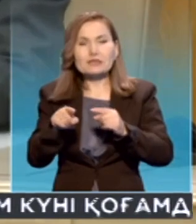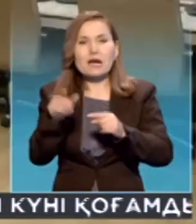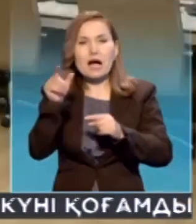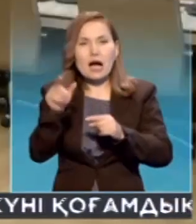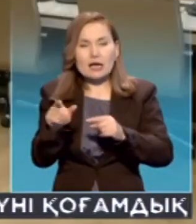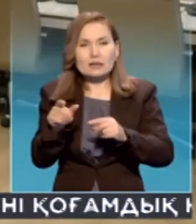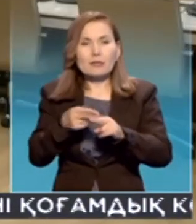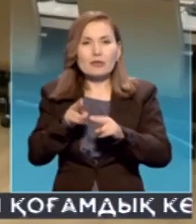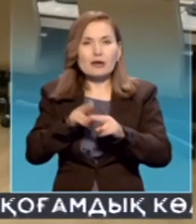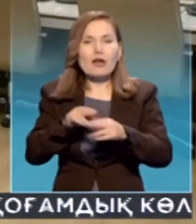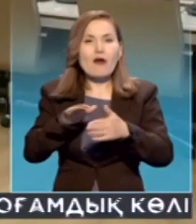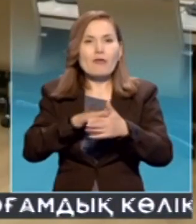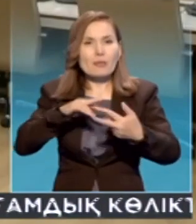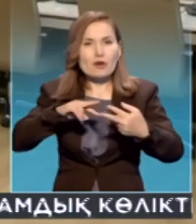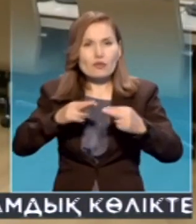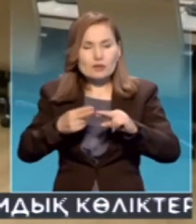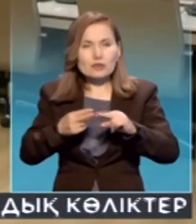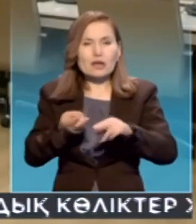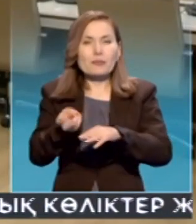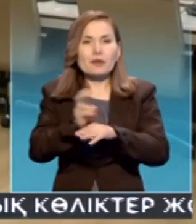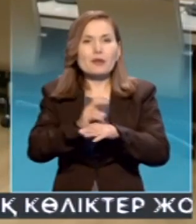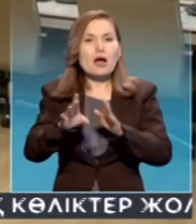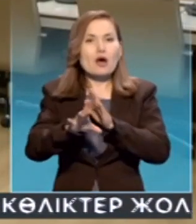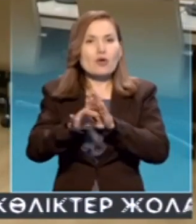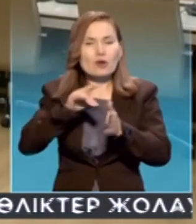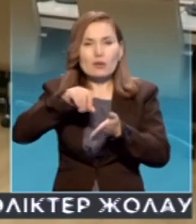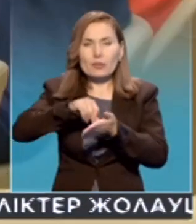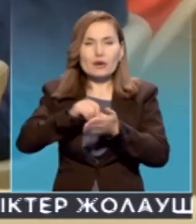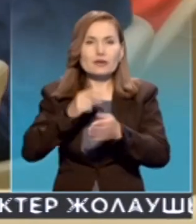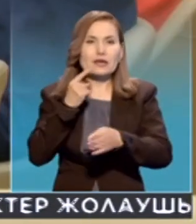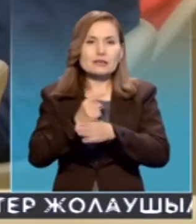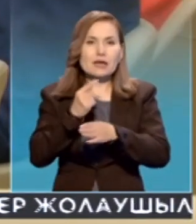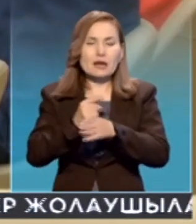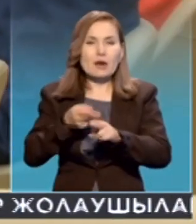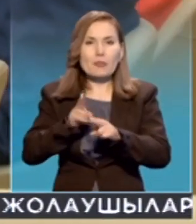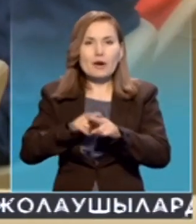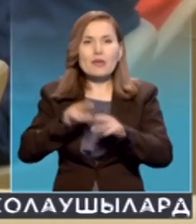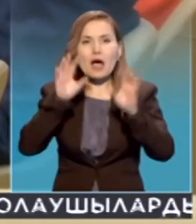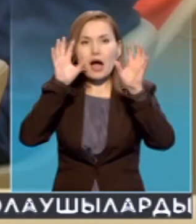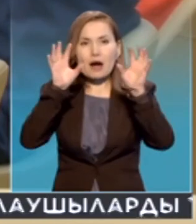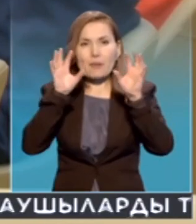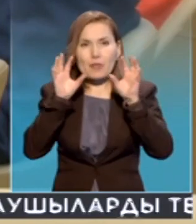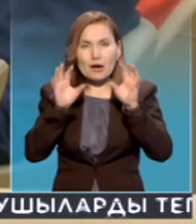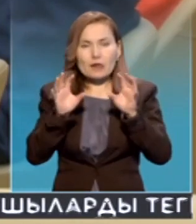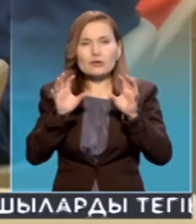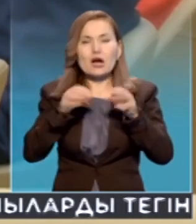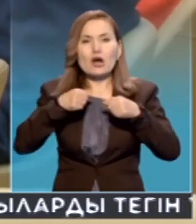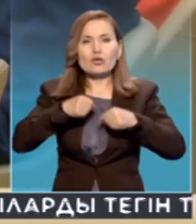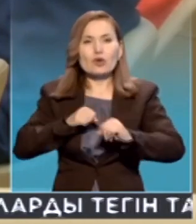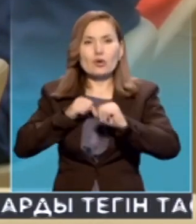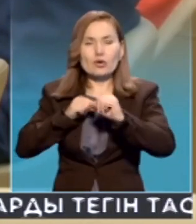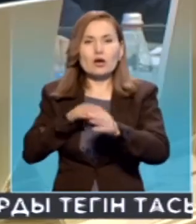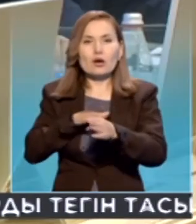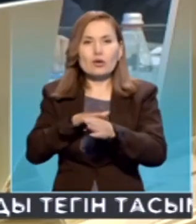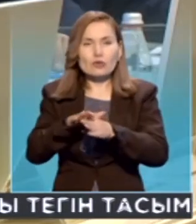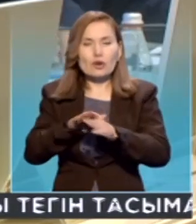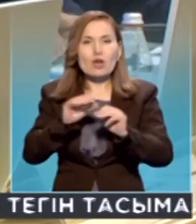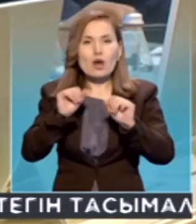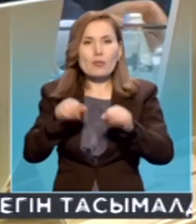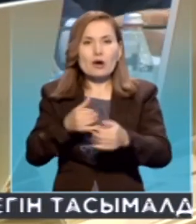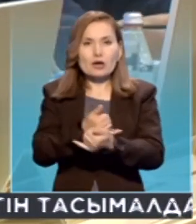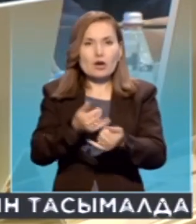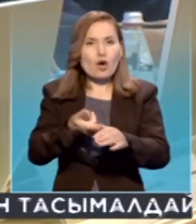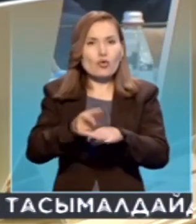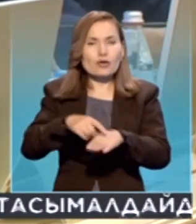әкімшілік жаза күтіп тұр. Орталық референдум комиссиясының төрағасы Науқан күні азаматтардың конституциялық құқықтарын жүзеге асыруға толық мүмкіндік жасау